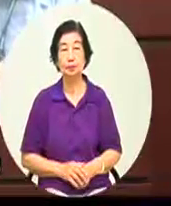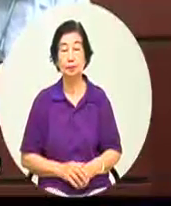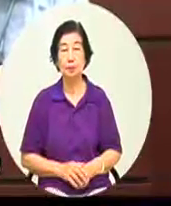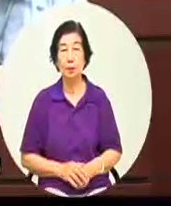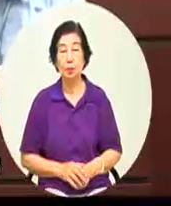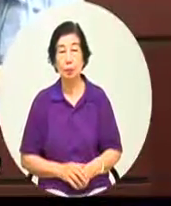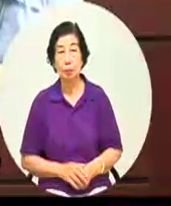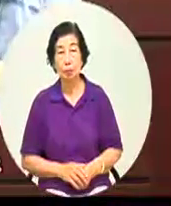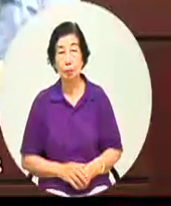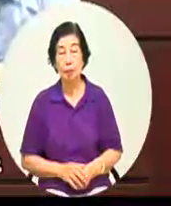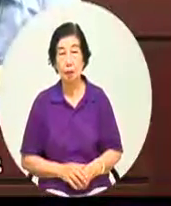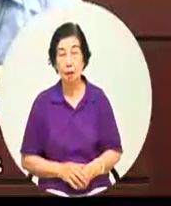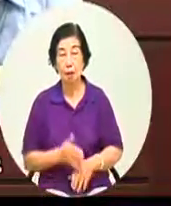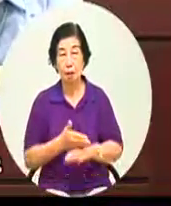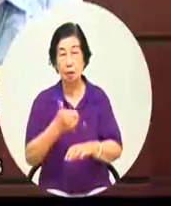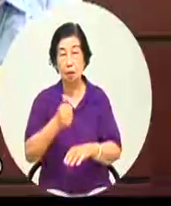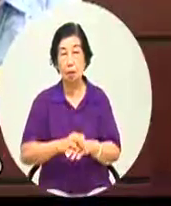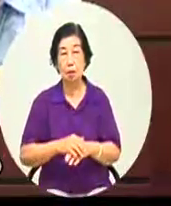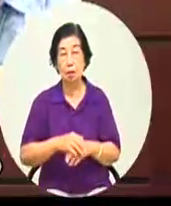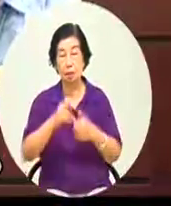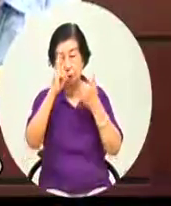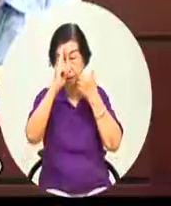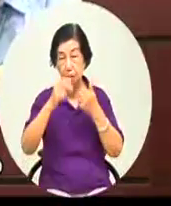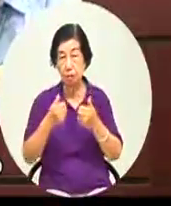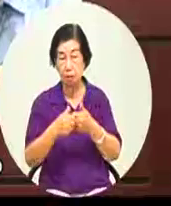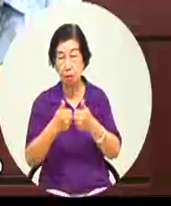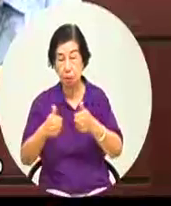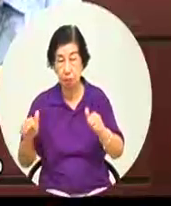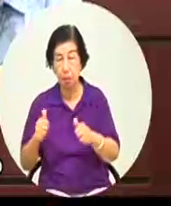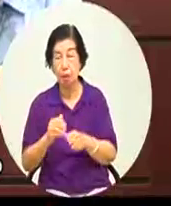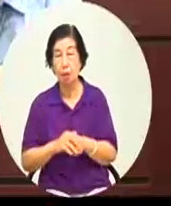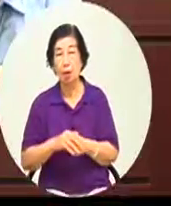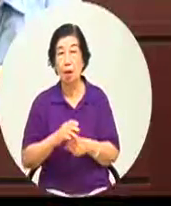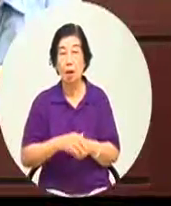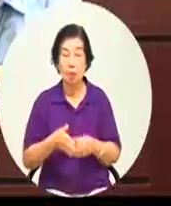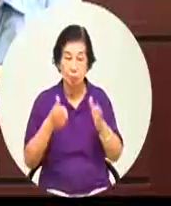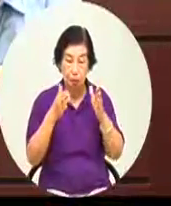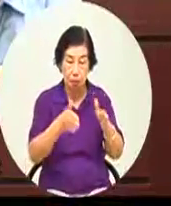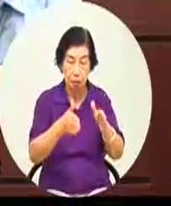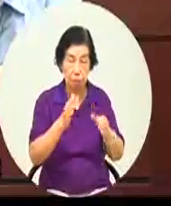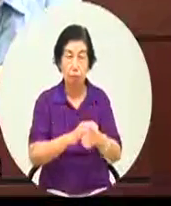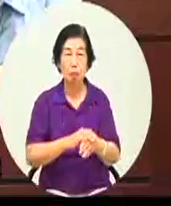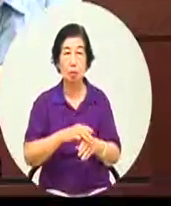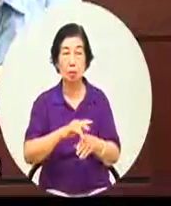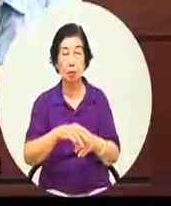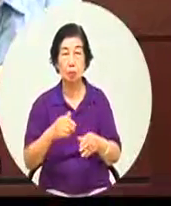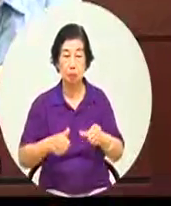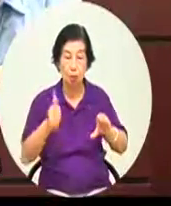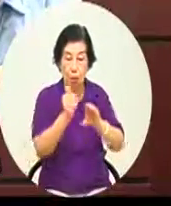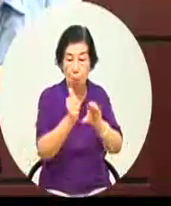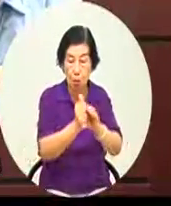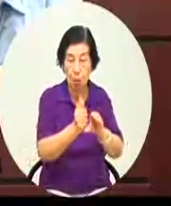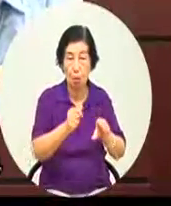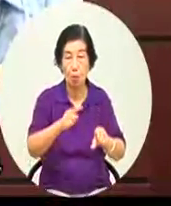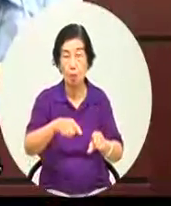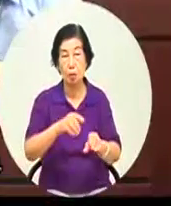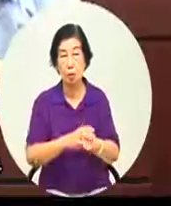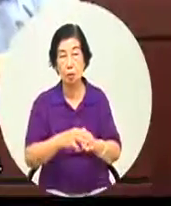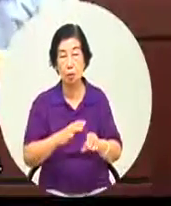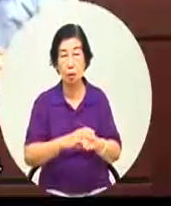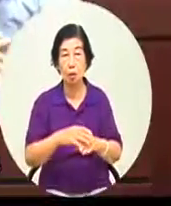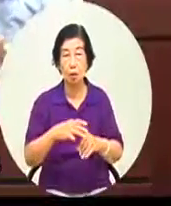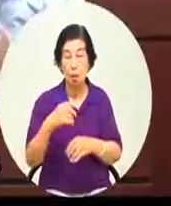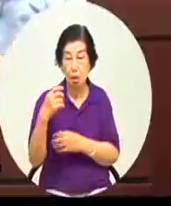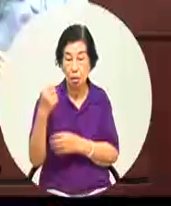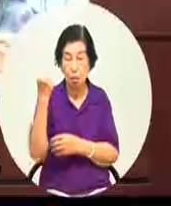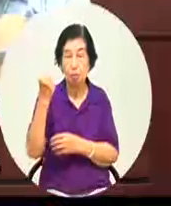员哈，对于计程车乘客权益跟安全的关心哈。那首先我先表达，目前